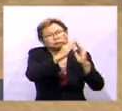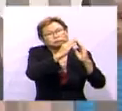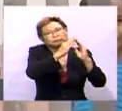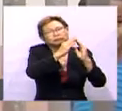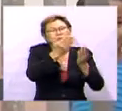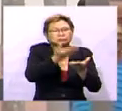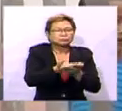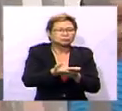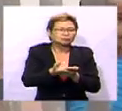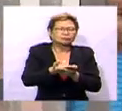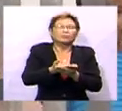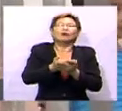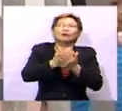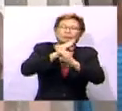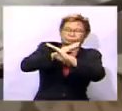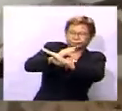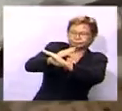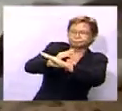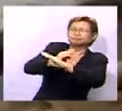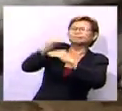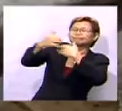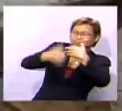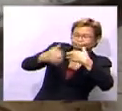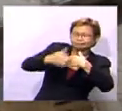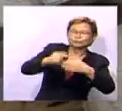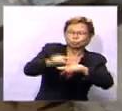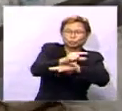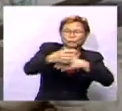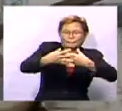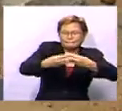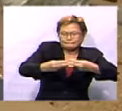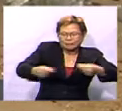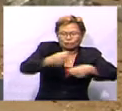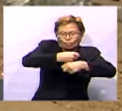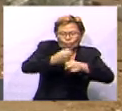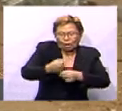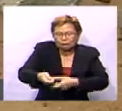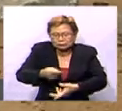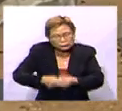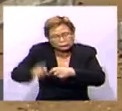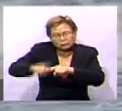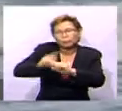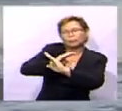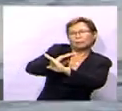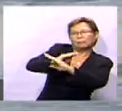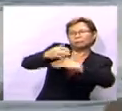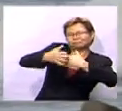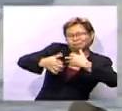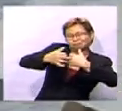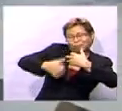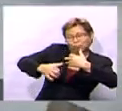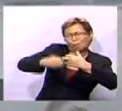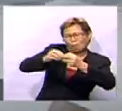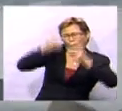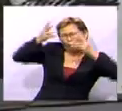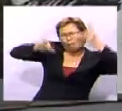pemilik rumah menyediakan hadangan mencegah hakisan seperti guni pasir dan acuan membuat telaga tidak mampu menghalang hakisan. Lebih